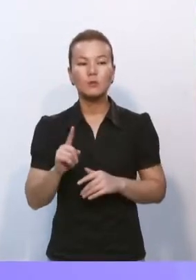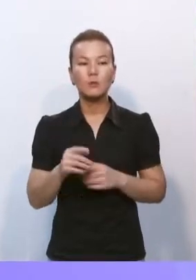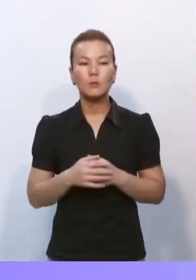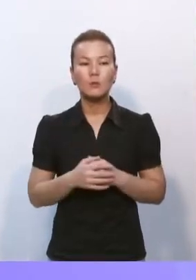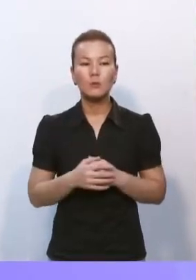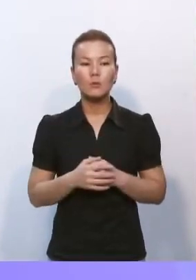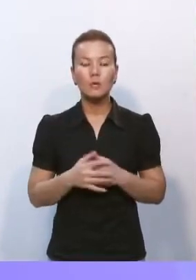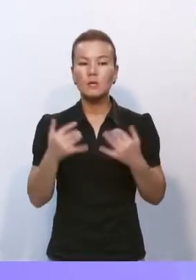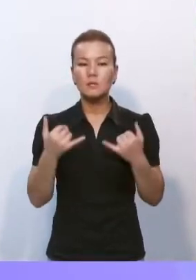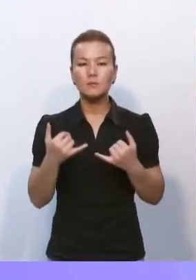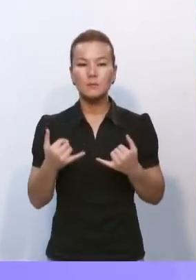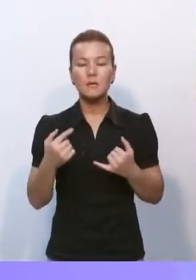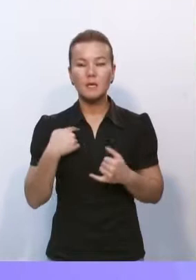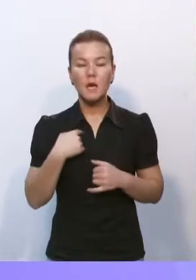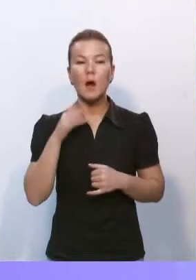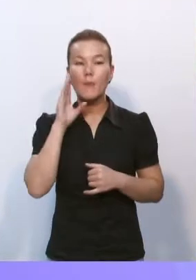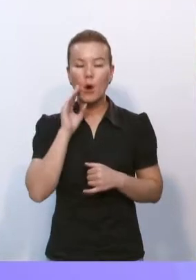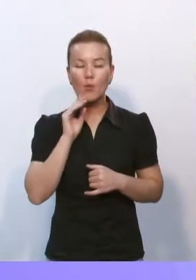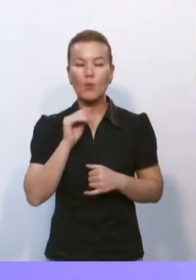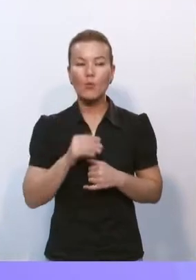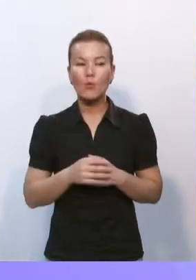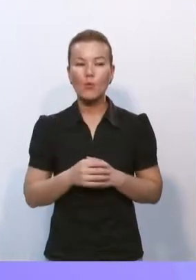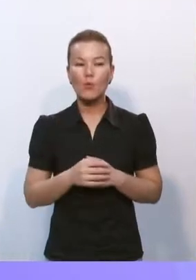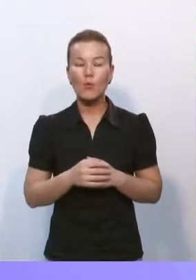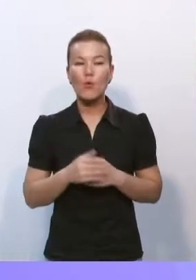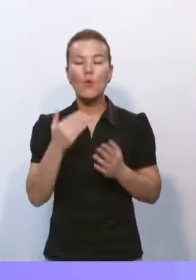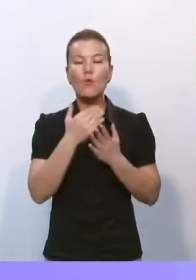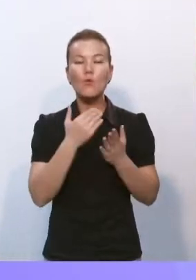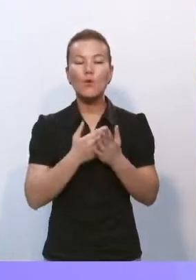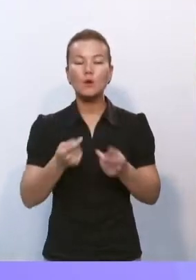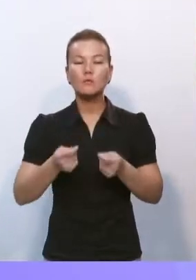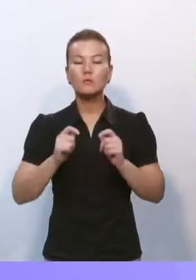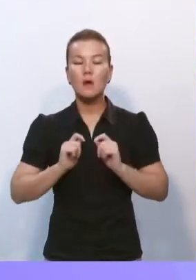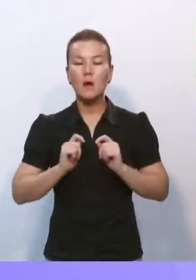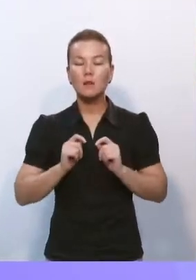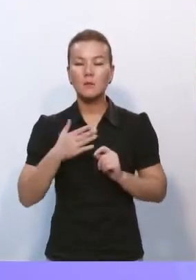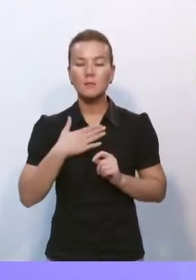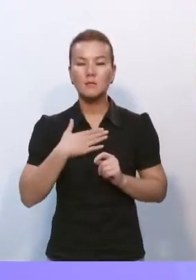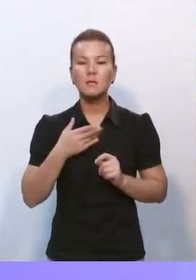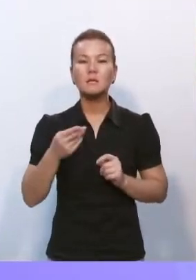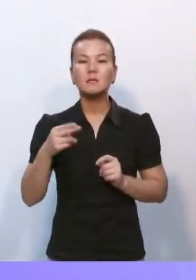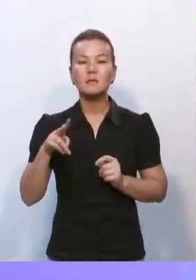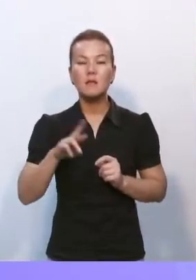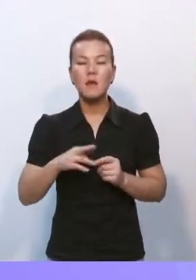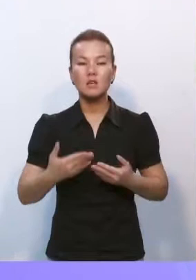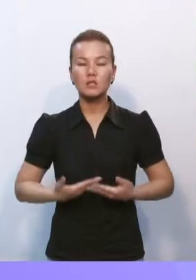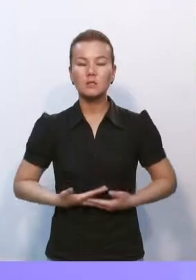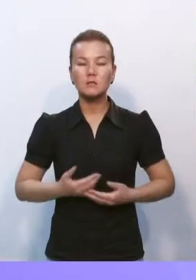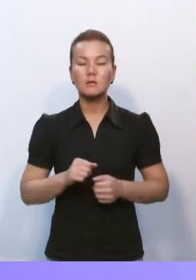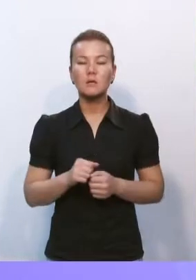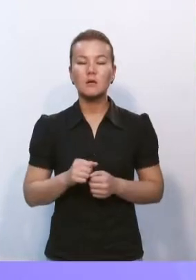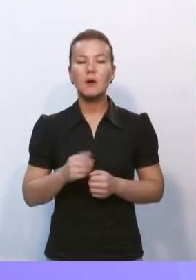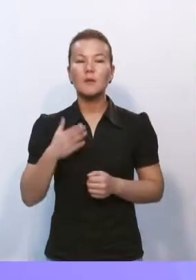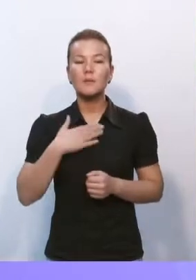понял, что теперь я могу, Урок дал мне для жизни.